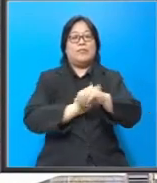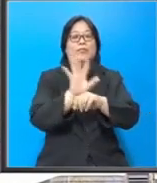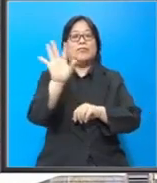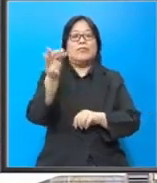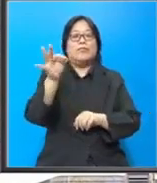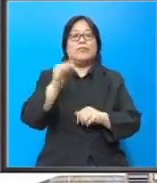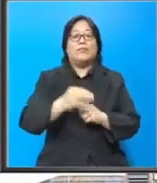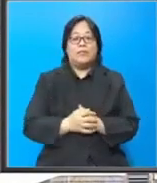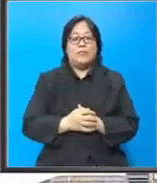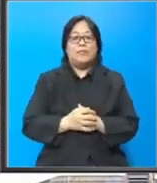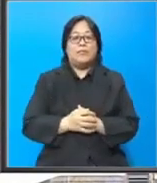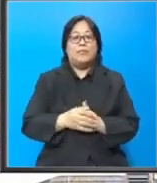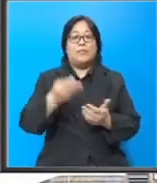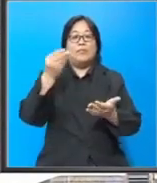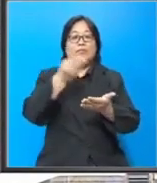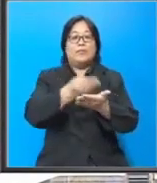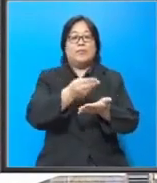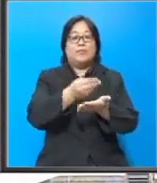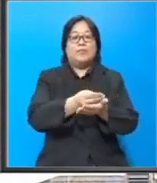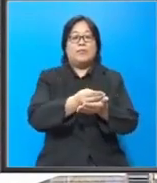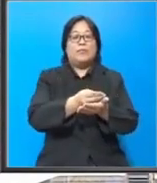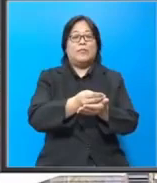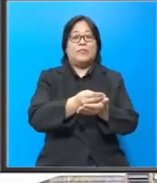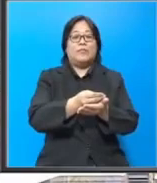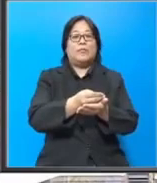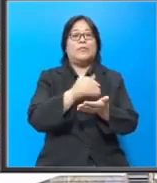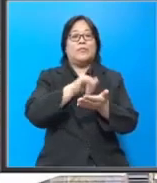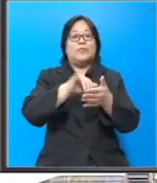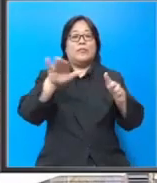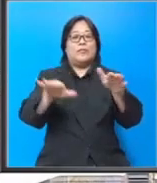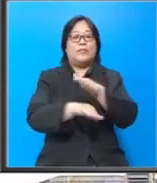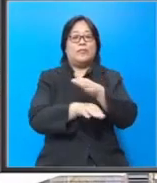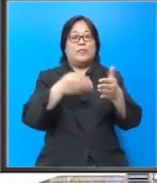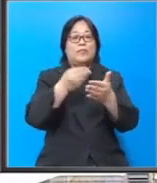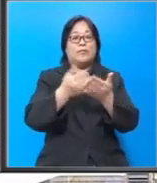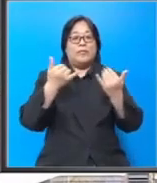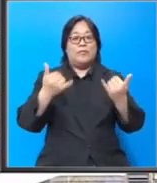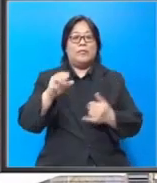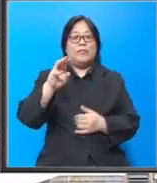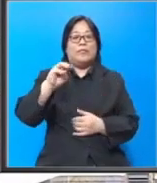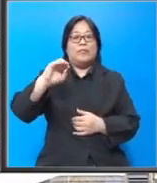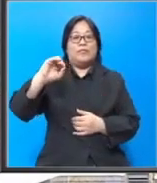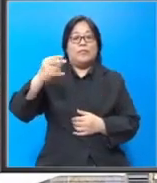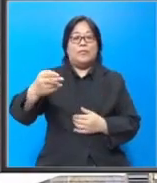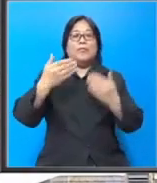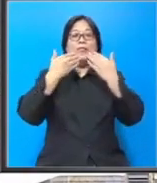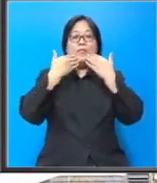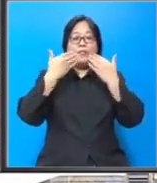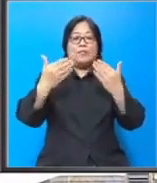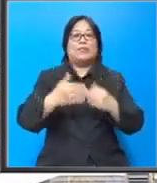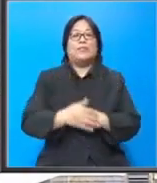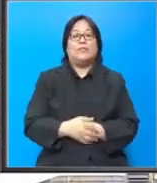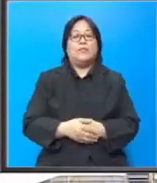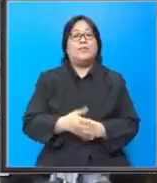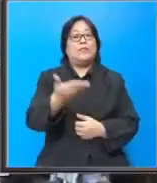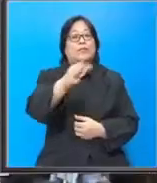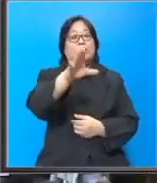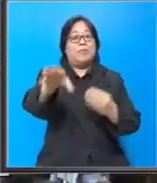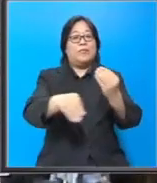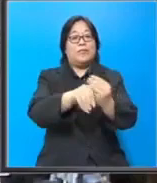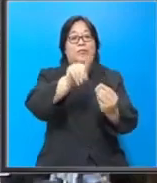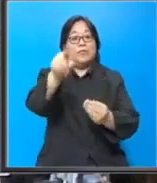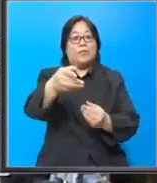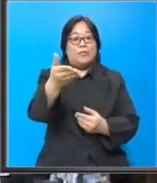15 yang mana butuhkan tersebut adalah di bawah untuk kan sedih ada hujan kesehatan juga sih salah